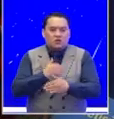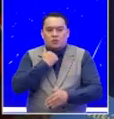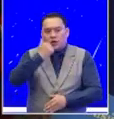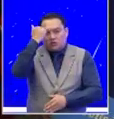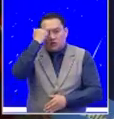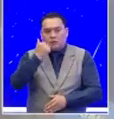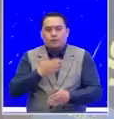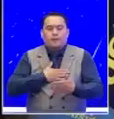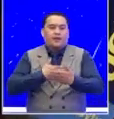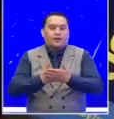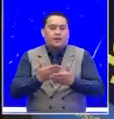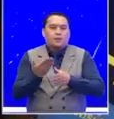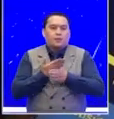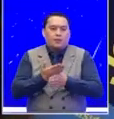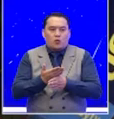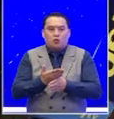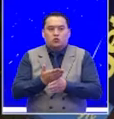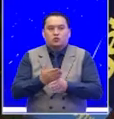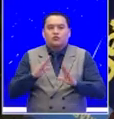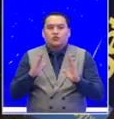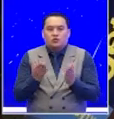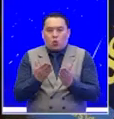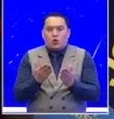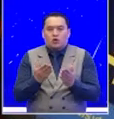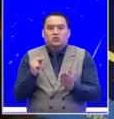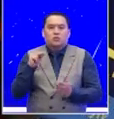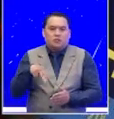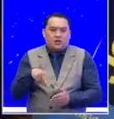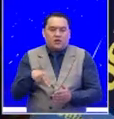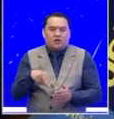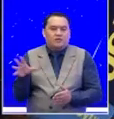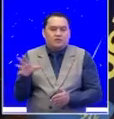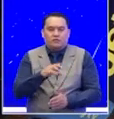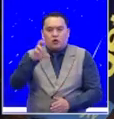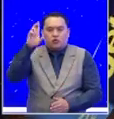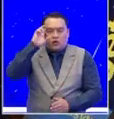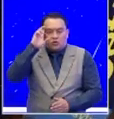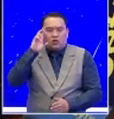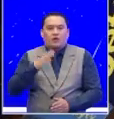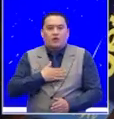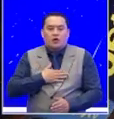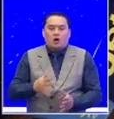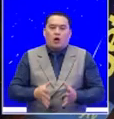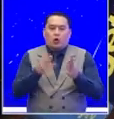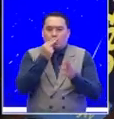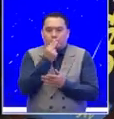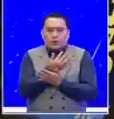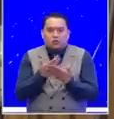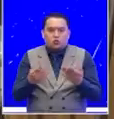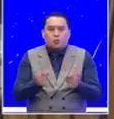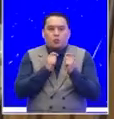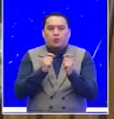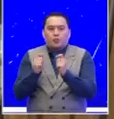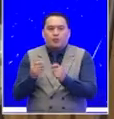Спасибо этому волонтеру, что пришли в такую ситуацию, как ЧП сейчас в стране. Спасибо огромное, продуктами помогаете.